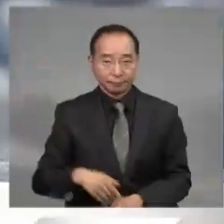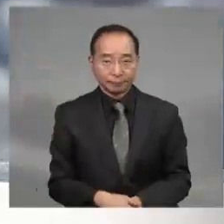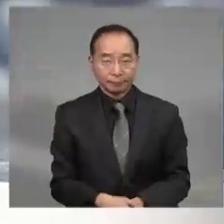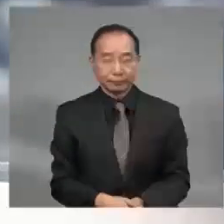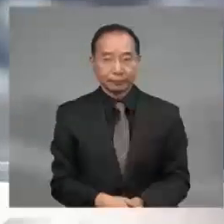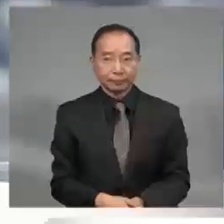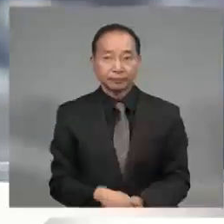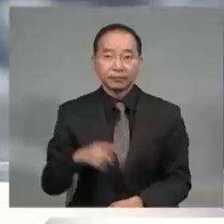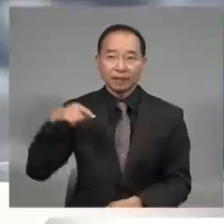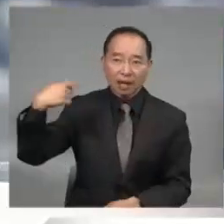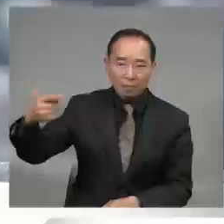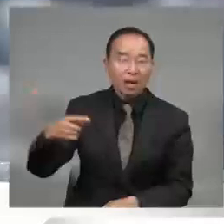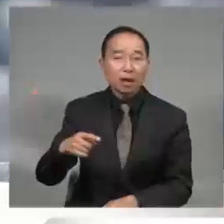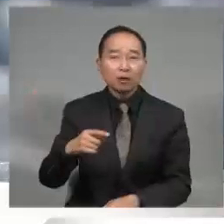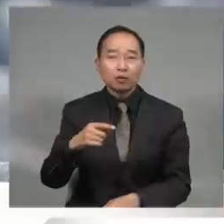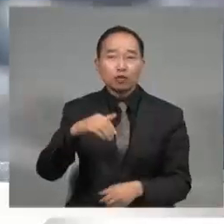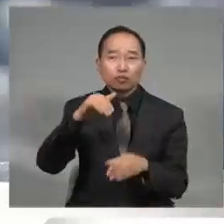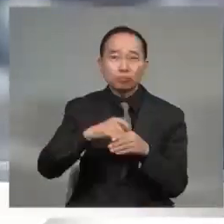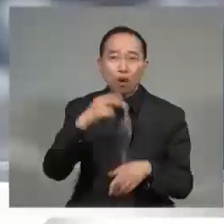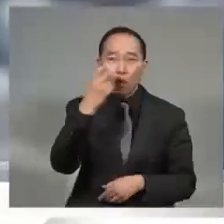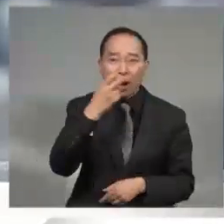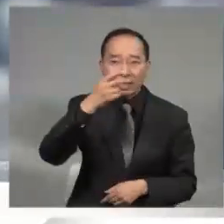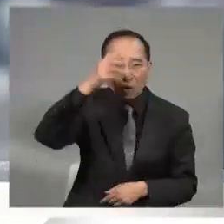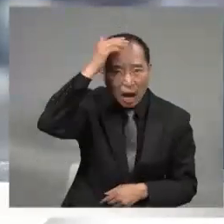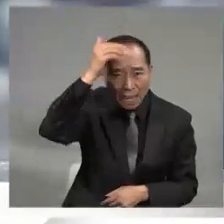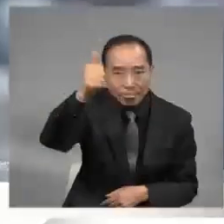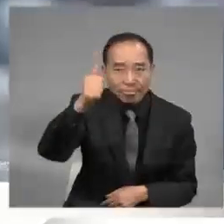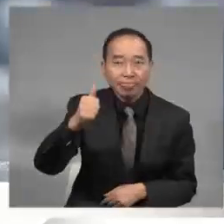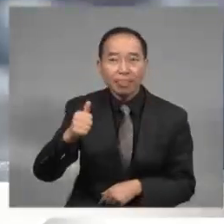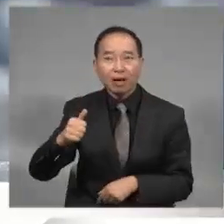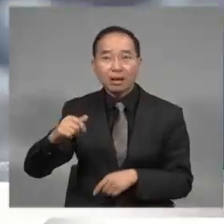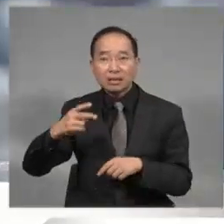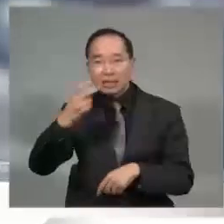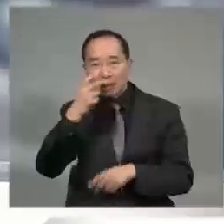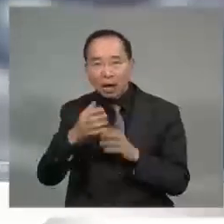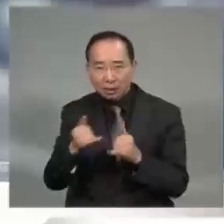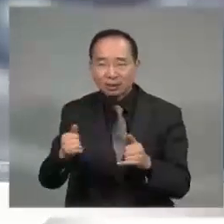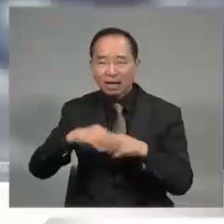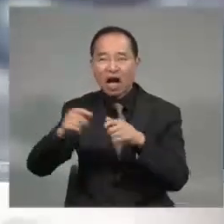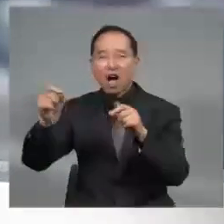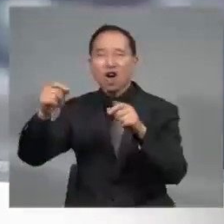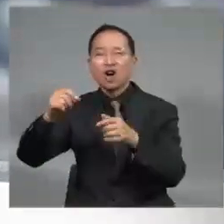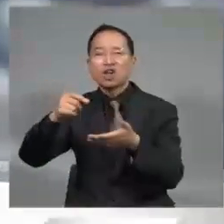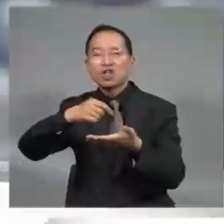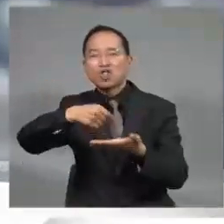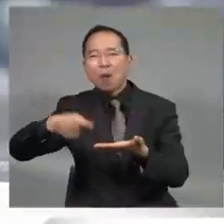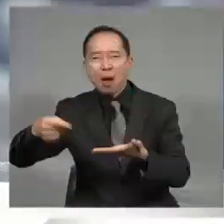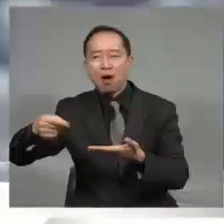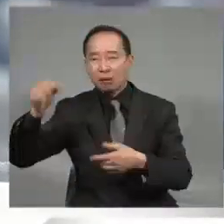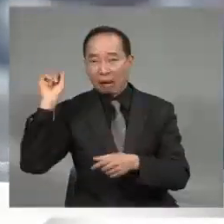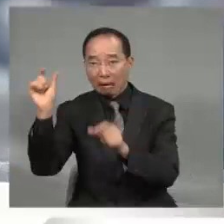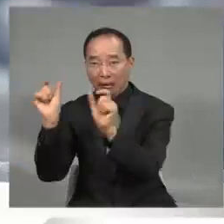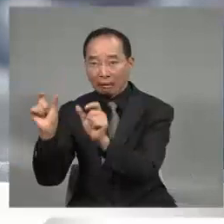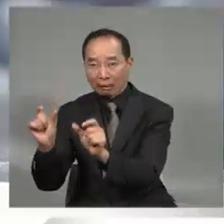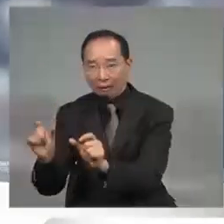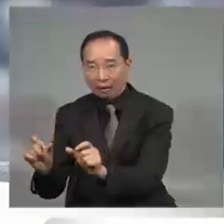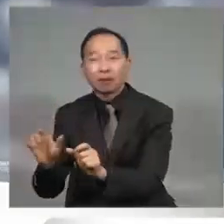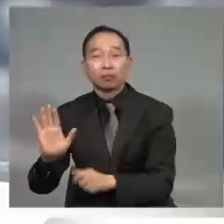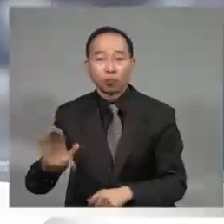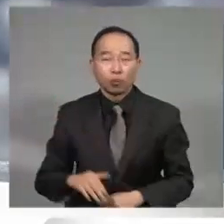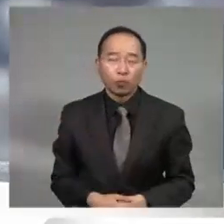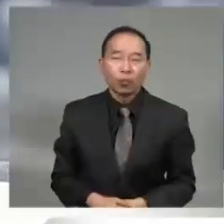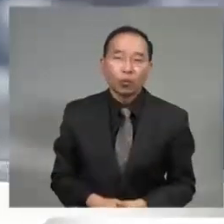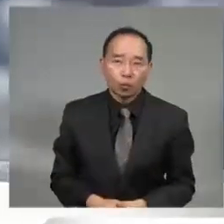투표 관리관, 또 투표 참관인 직접 서명을 네. 하게 되는 거. 네. 그러니까 본인이 책임을 진다는 거겠죠? 네, 그렇기 그렇죠? 때문에